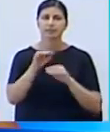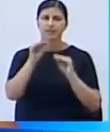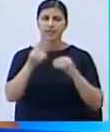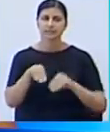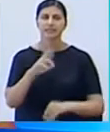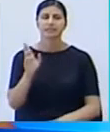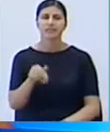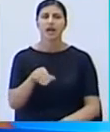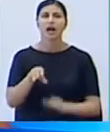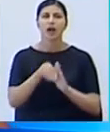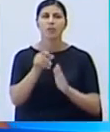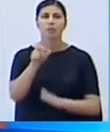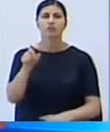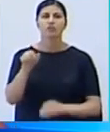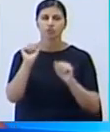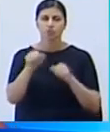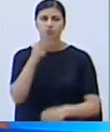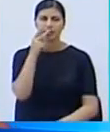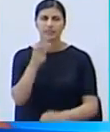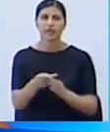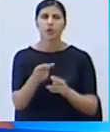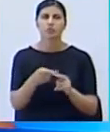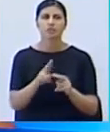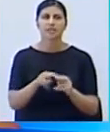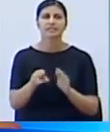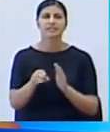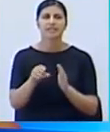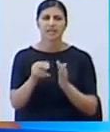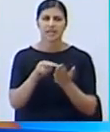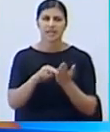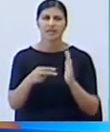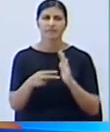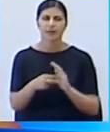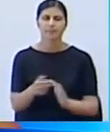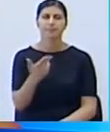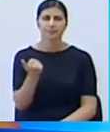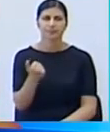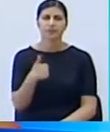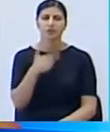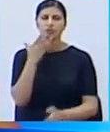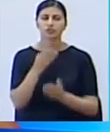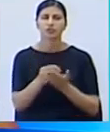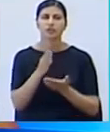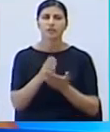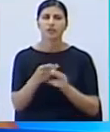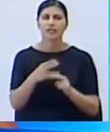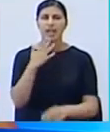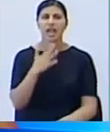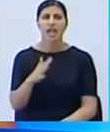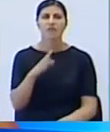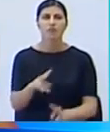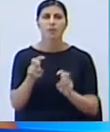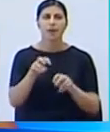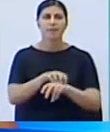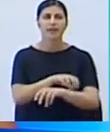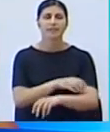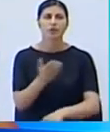ამომრჩევლებს შეუძლია ნახოს ეს გეგმები. რა თქმა უნდა, ჩვენ მივეკუთვნებით იმ კლასიკური ევროპული ტიპის პარტიებს,